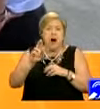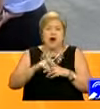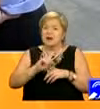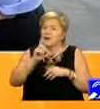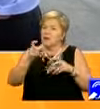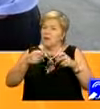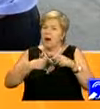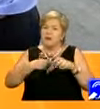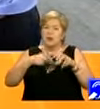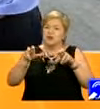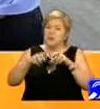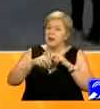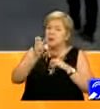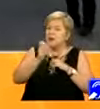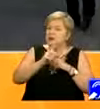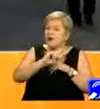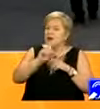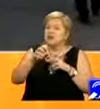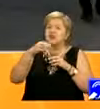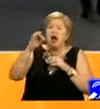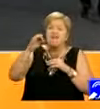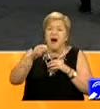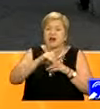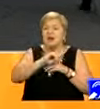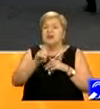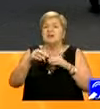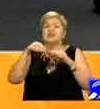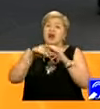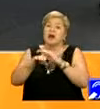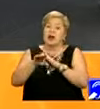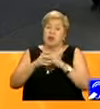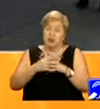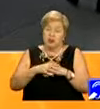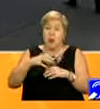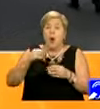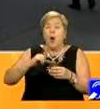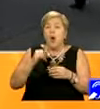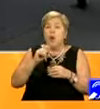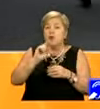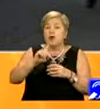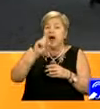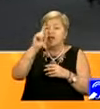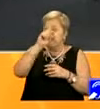primi clienți nici la interior și nici la exterior. Comuna Mărgău se află în vestul